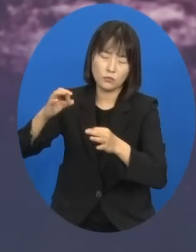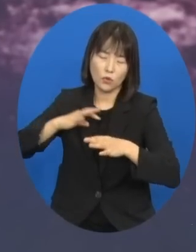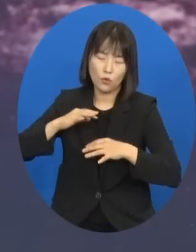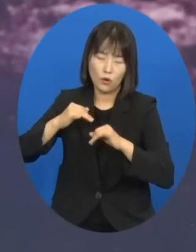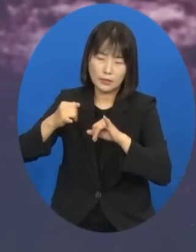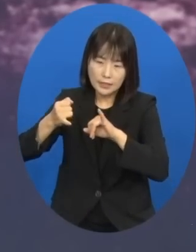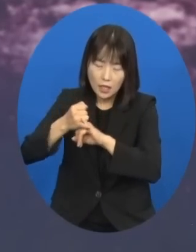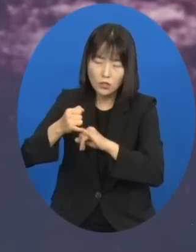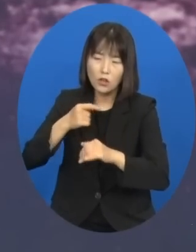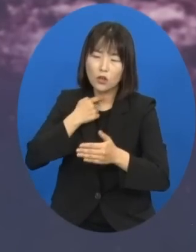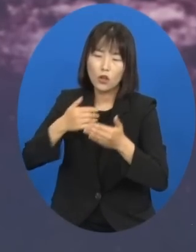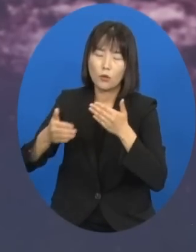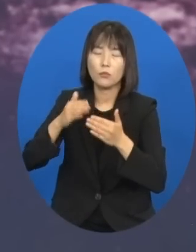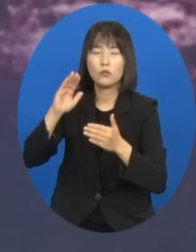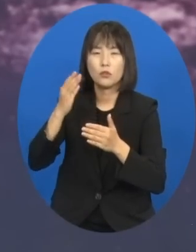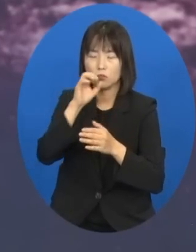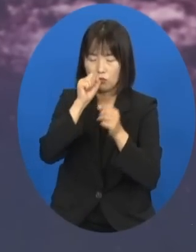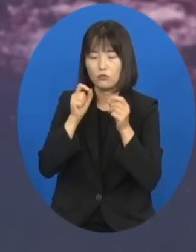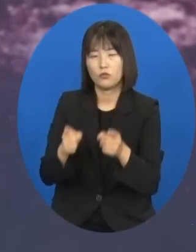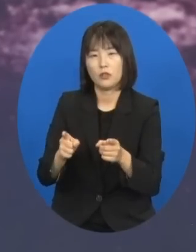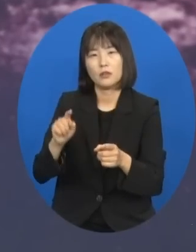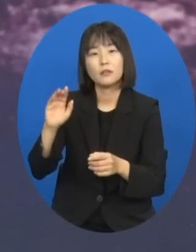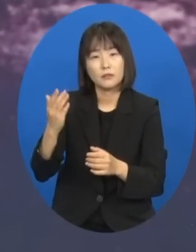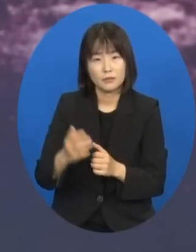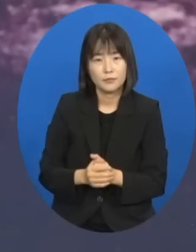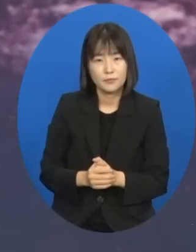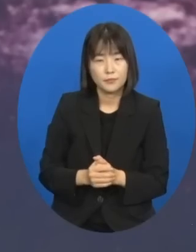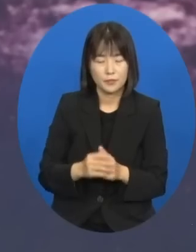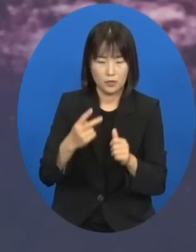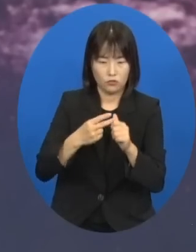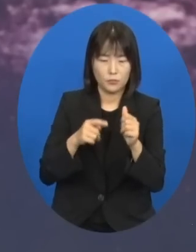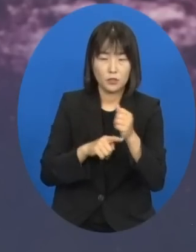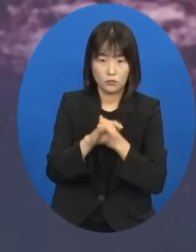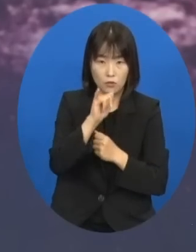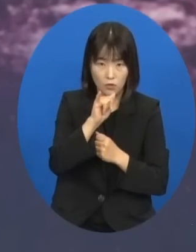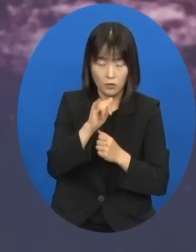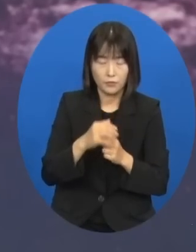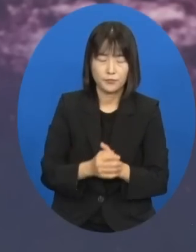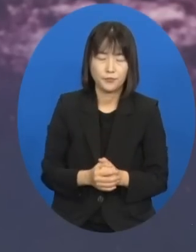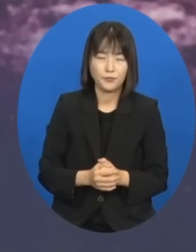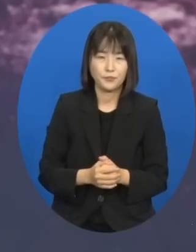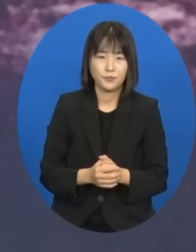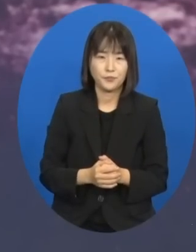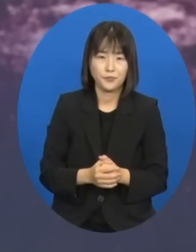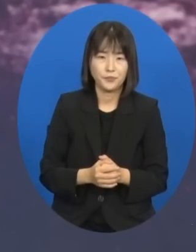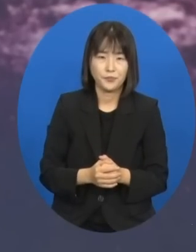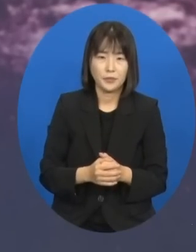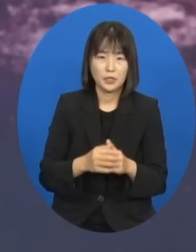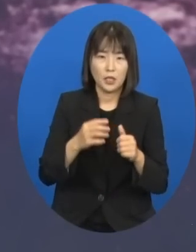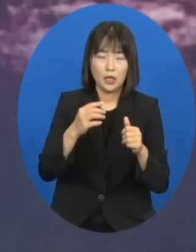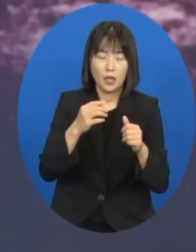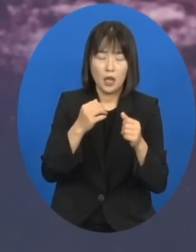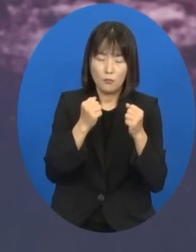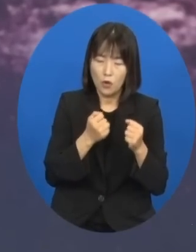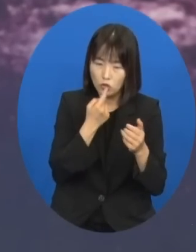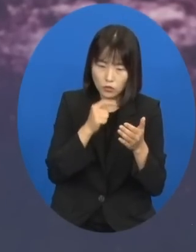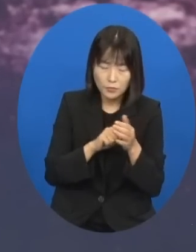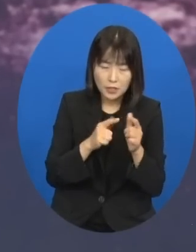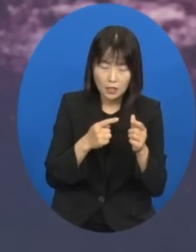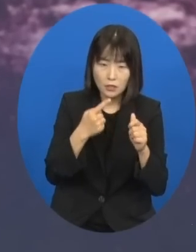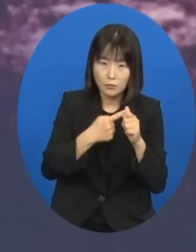기회가 된다는 것이죠. 자, 두 번째 이유가 있습니다. 자, 머물기 쉽지 않은 첫 번째 이유는 경제적 흉년. 두 번째